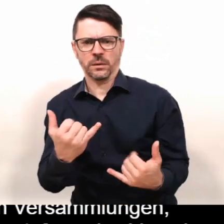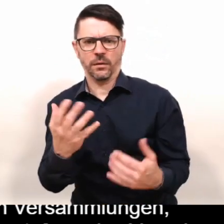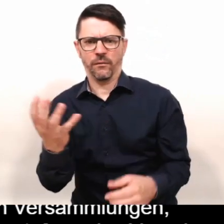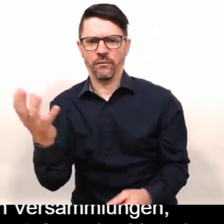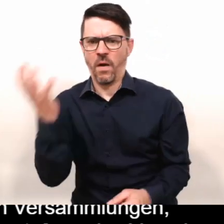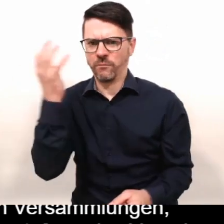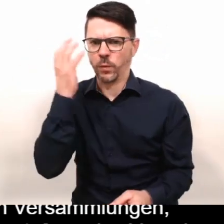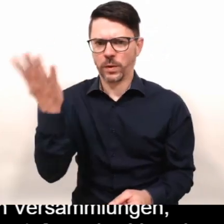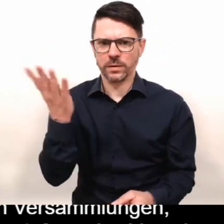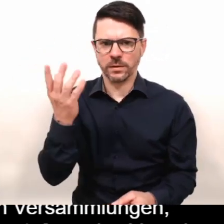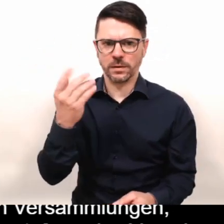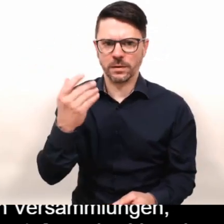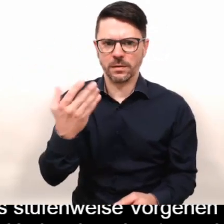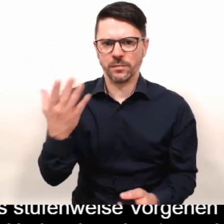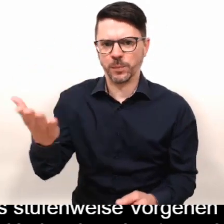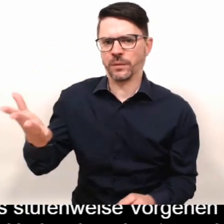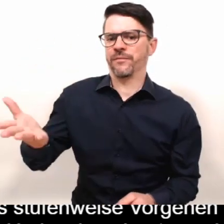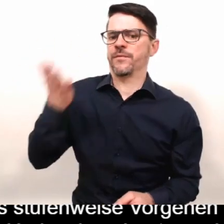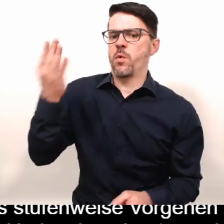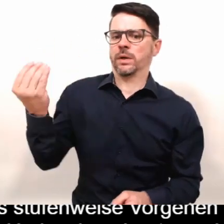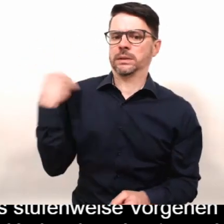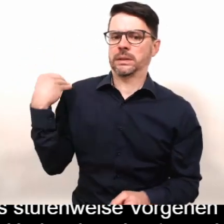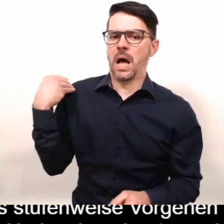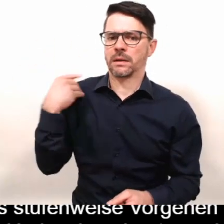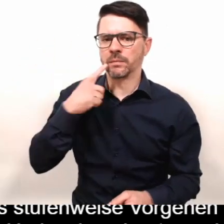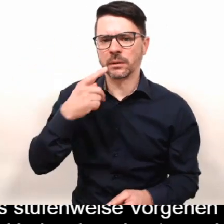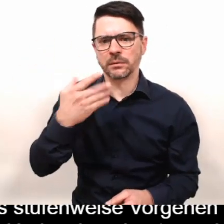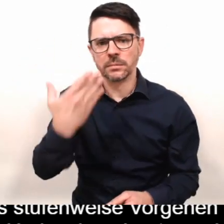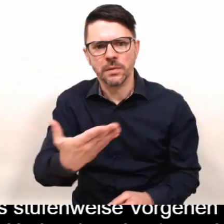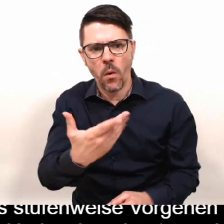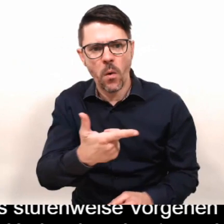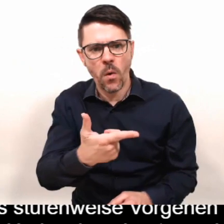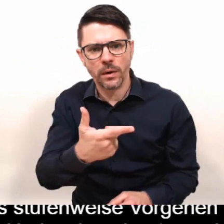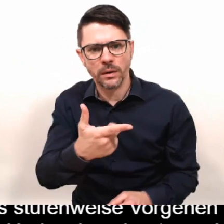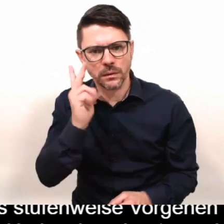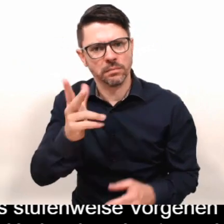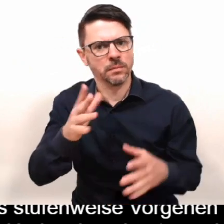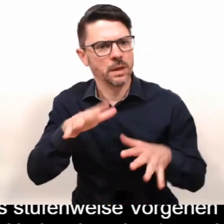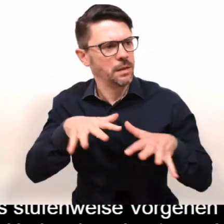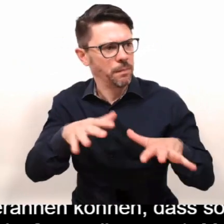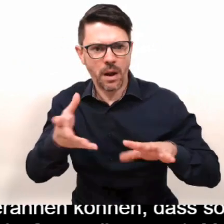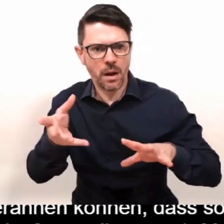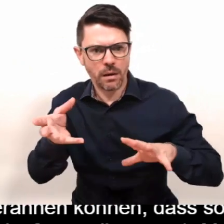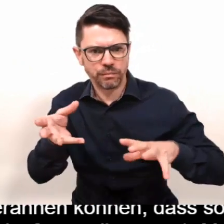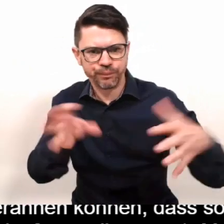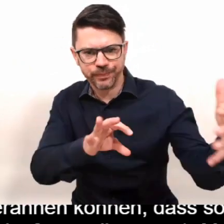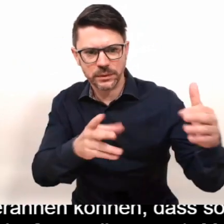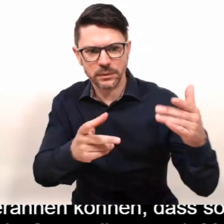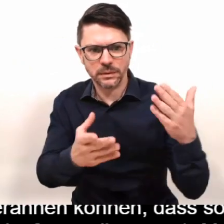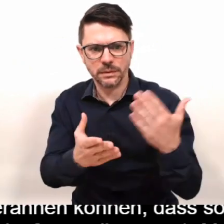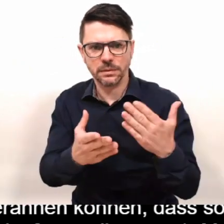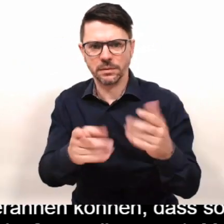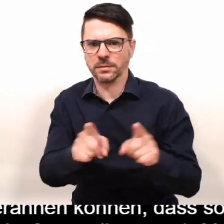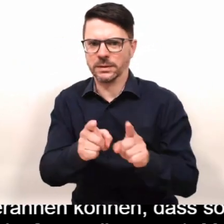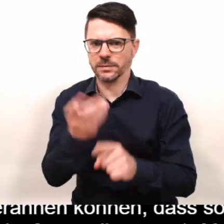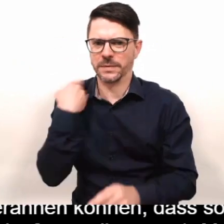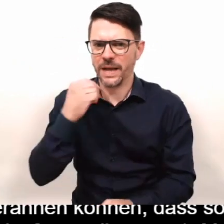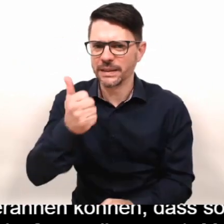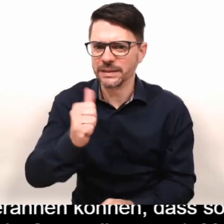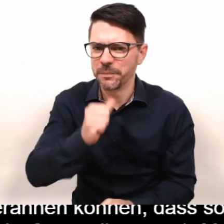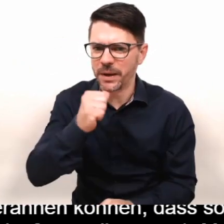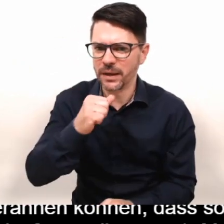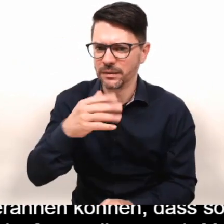Demos aus dem Ruder laufen, weil es am ersten Mai schon erste Anzeichen gab, weil die Stadt München schon gewarnt worden wäre davor, gerade dass